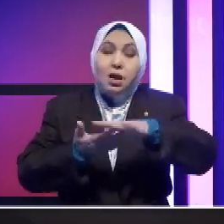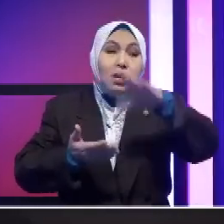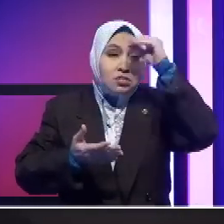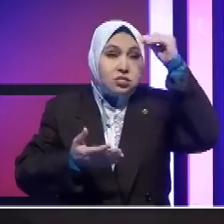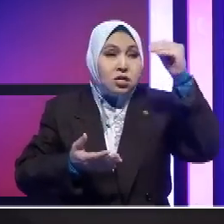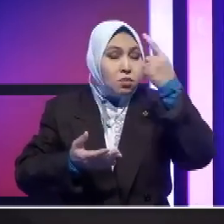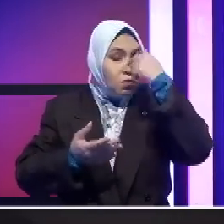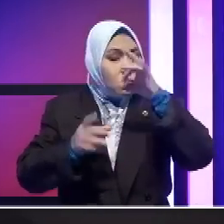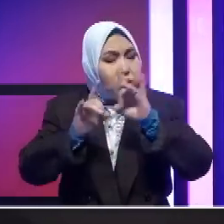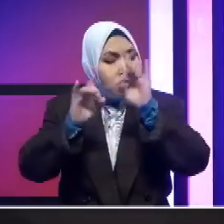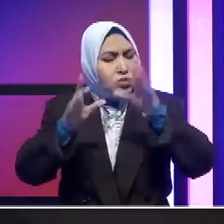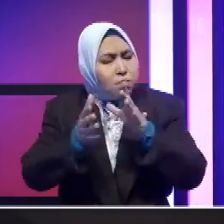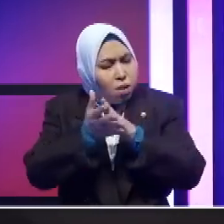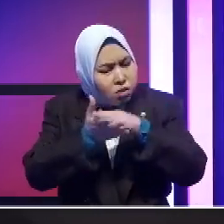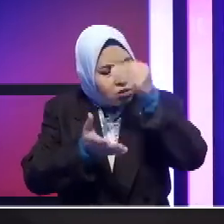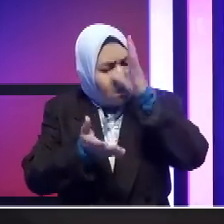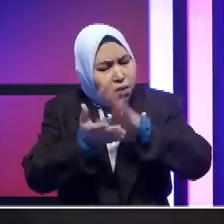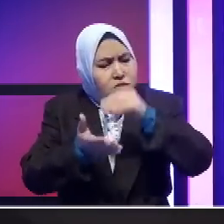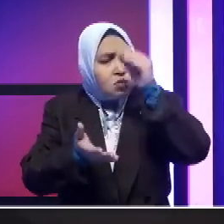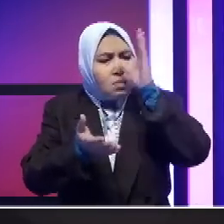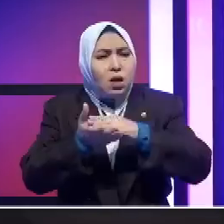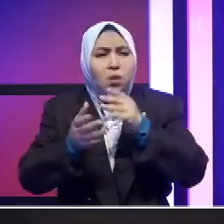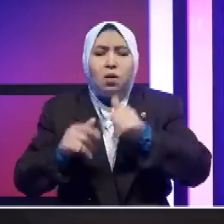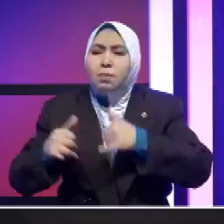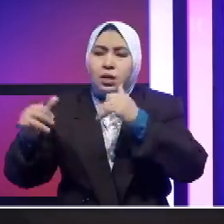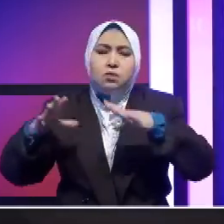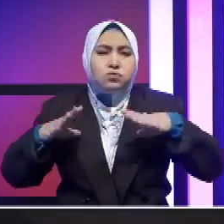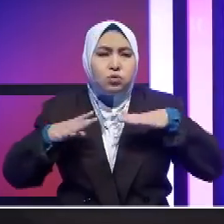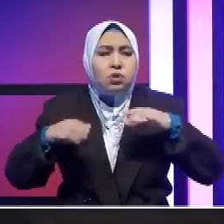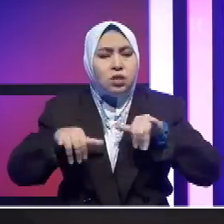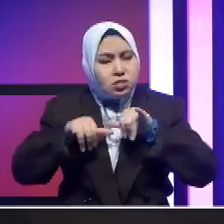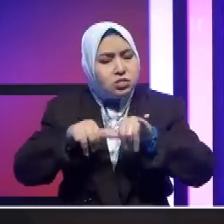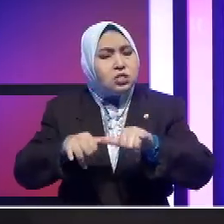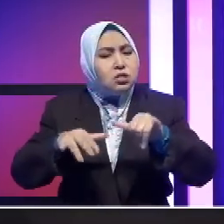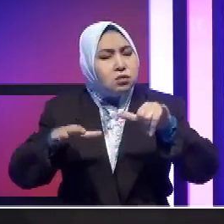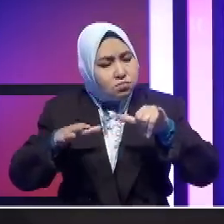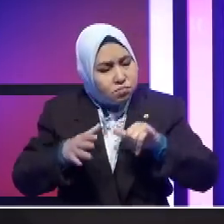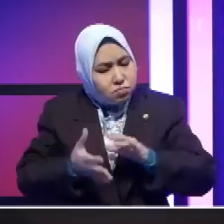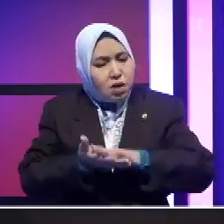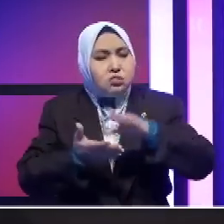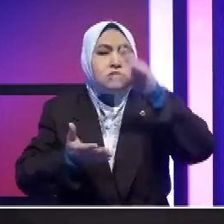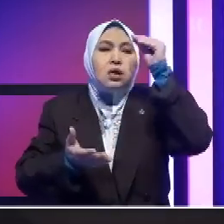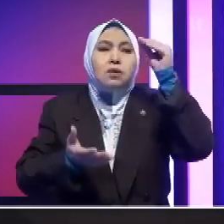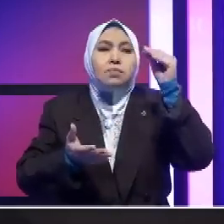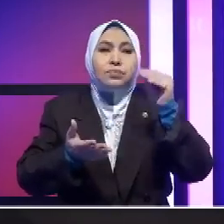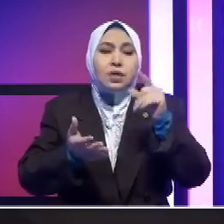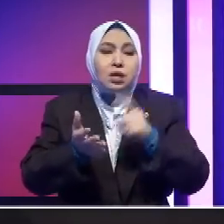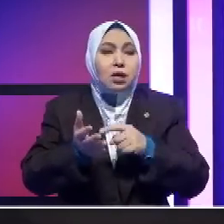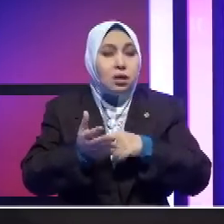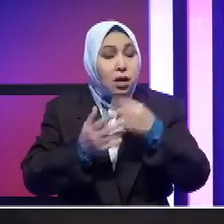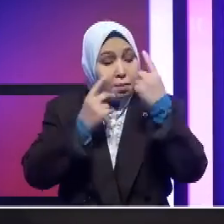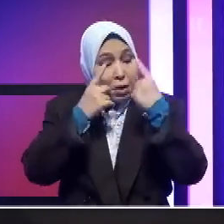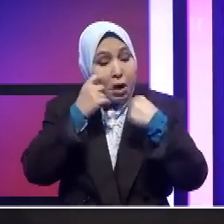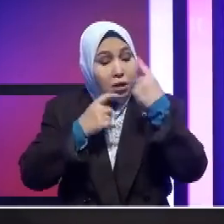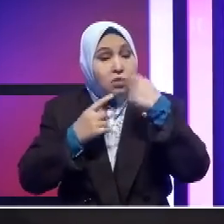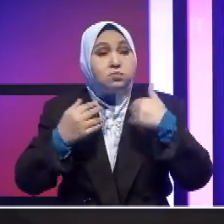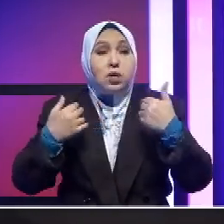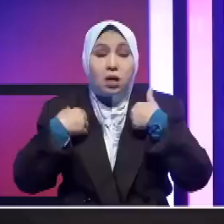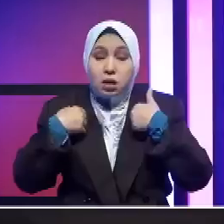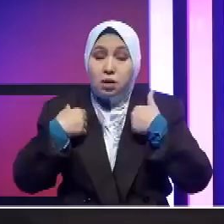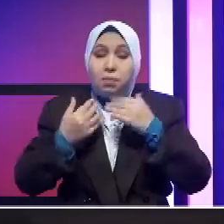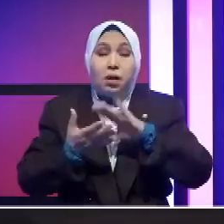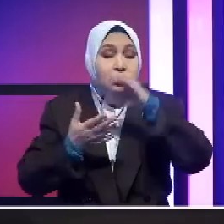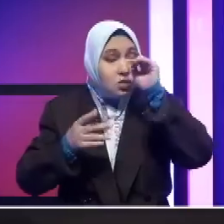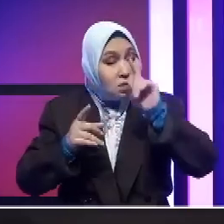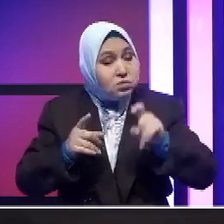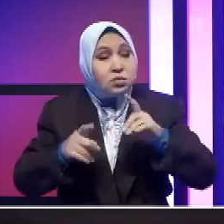lah. Belajar kan. Orang lain pergi bercuti, dia masih belajar lagi kan. Kadang-kadang menangis pun ada kan, pasal kena belajar, kena pergi